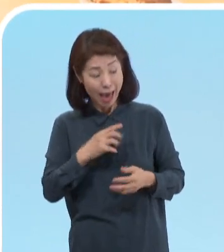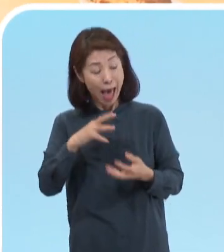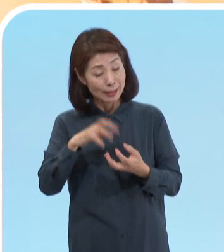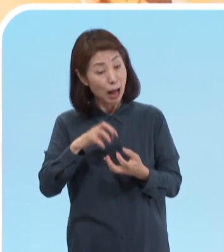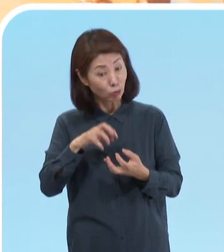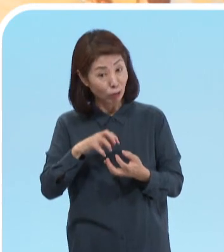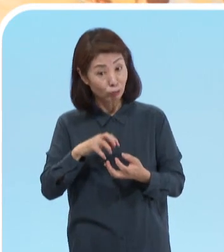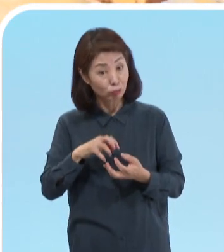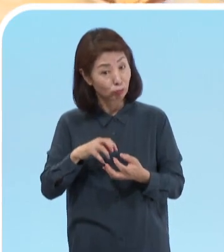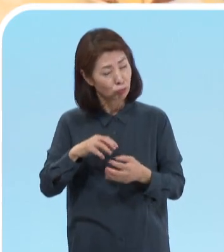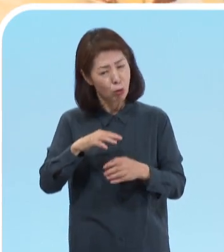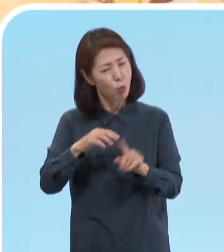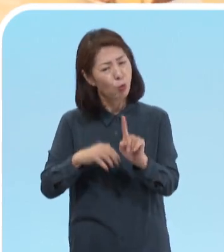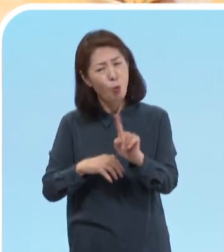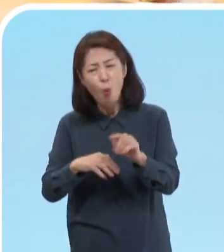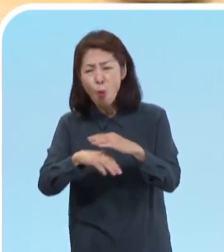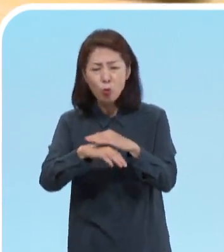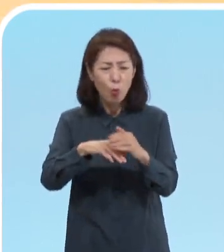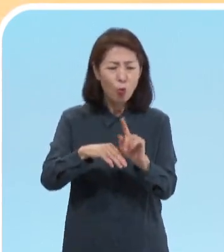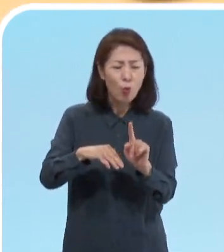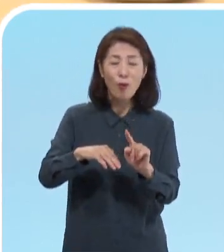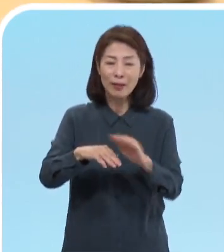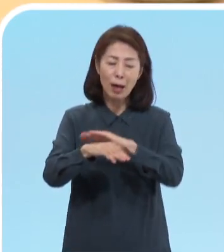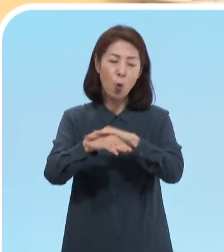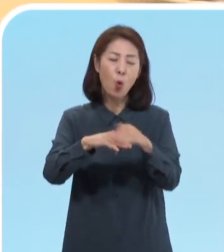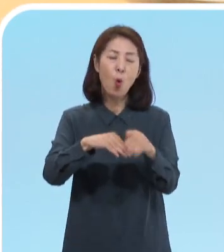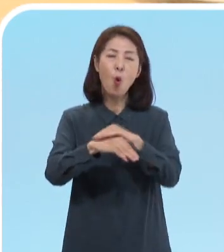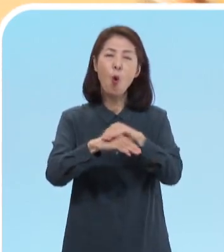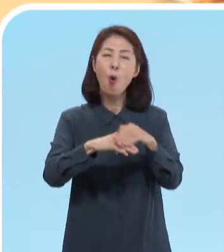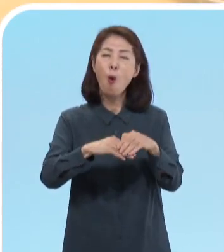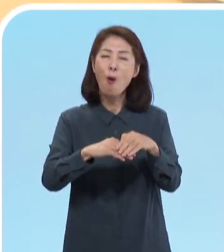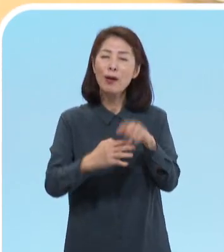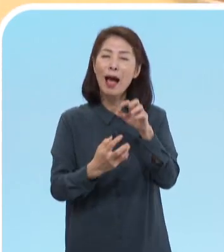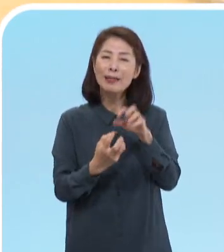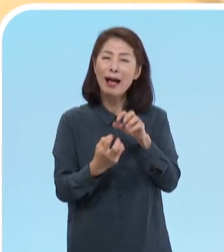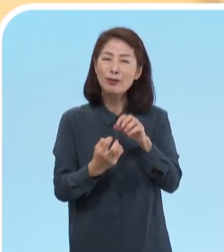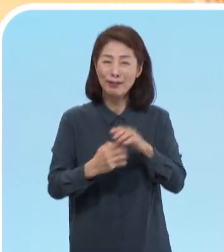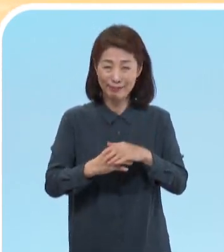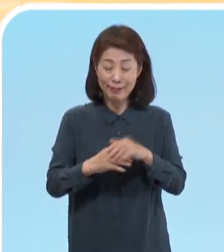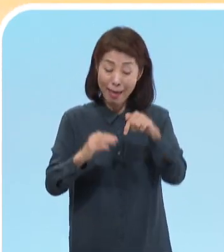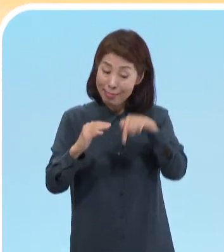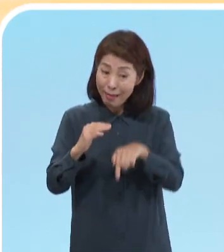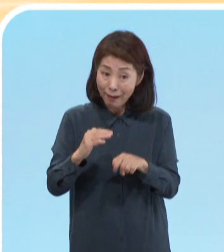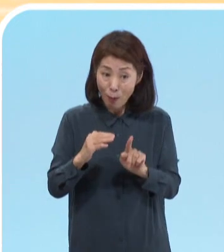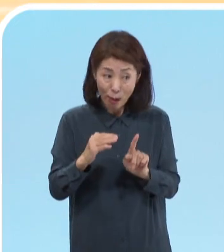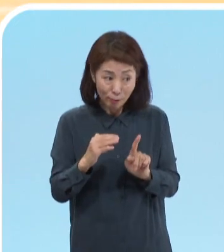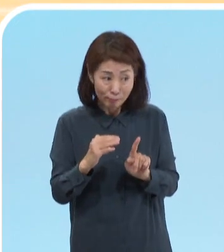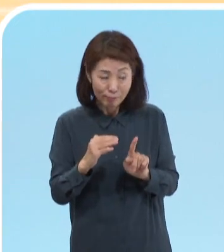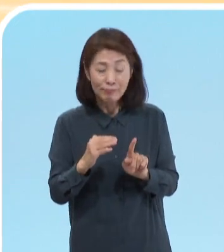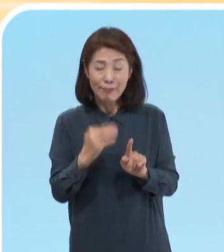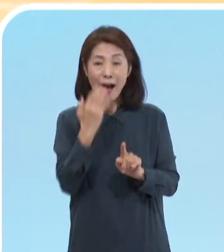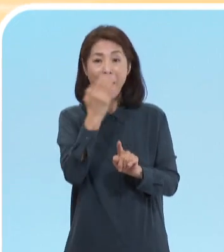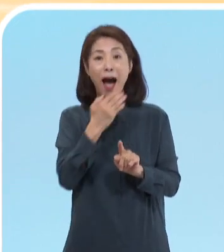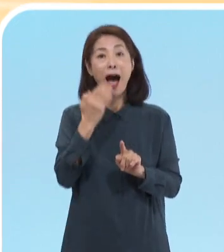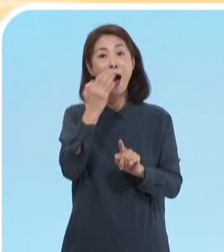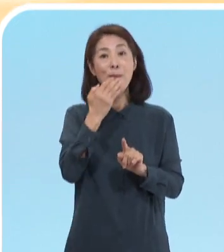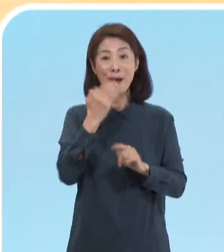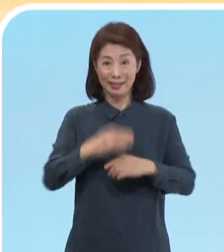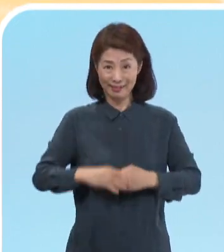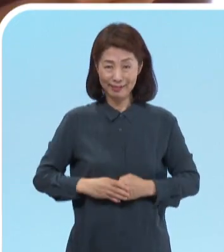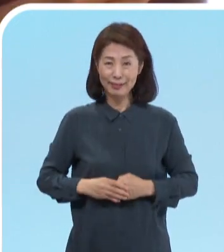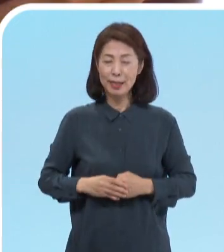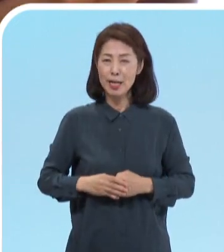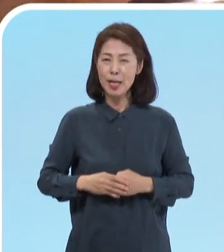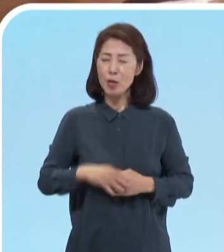サクサクで美味しい。どこら辺がサクサクしてる？これのところ。中はどう？ 甘い。 甘